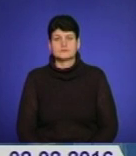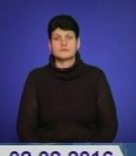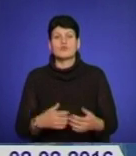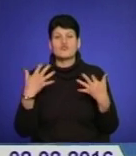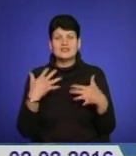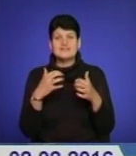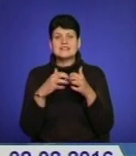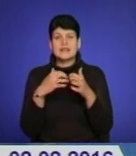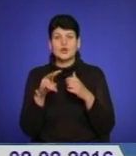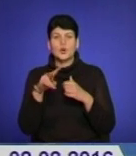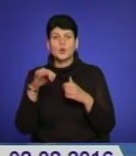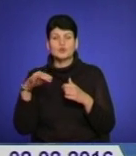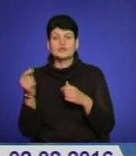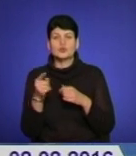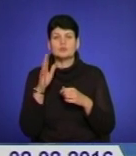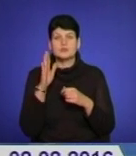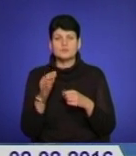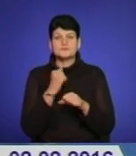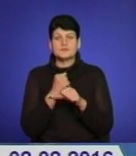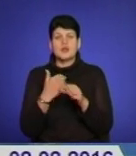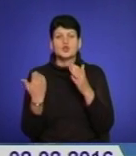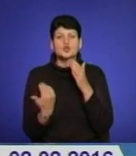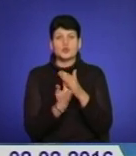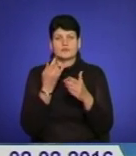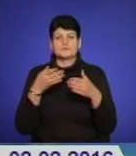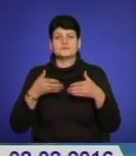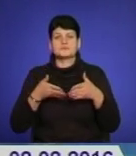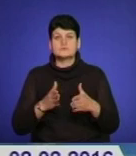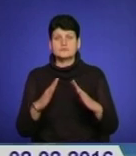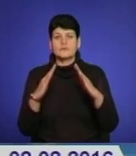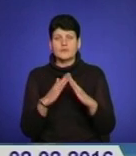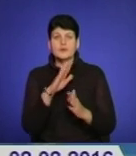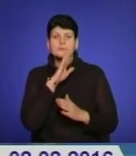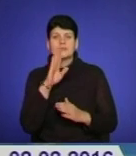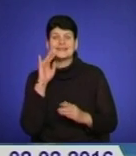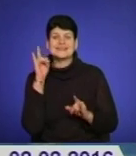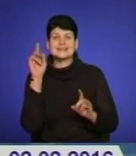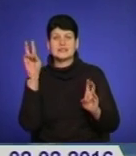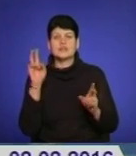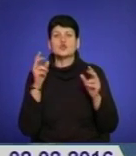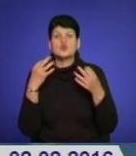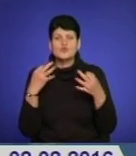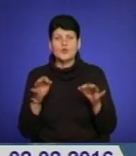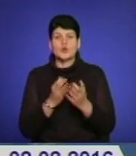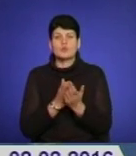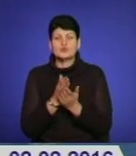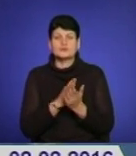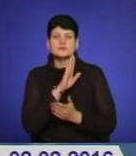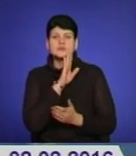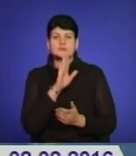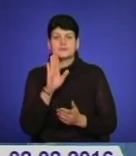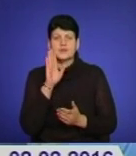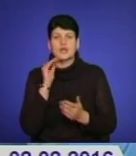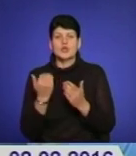Вже всередині лютого у Тернополі функціонуватиме новий обласний перинатальний центр матері і дитини, який дозволить обслуговувати матерів та новонароджених